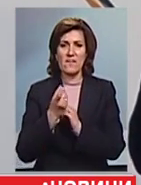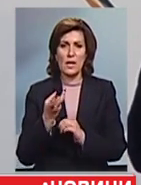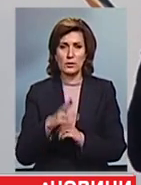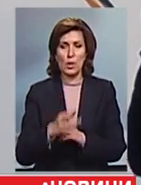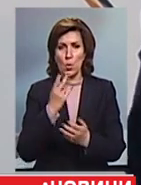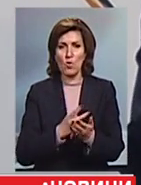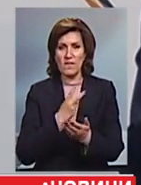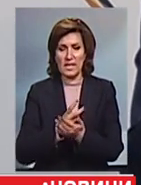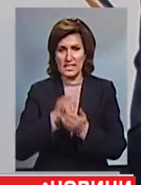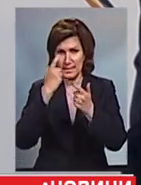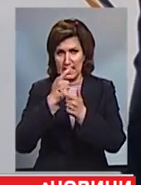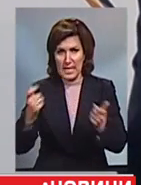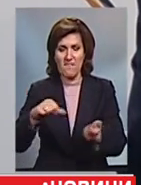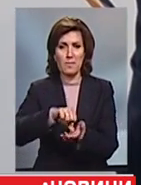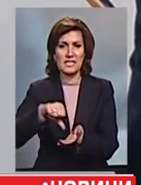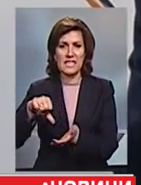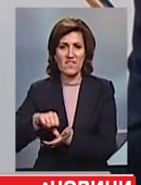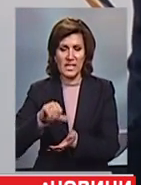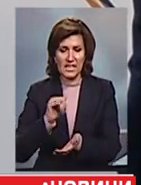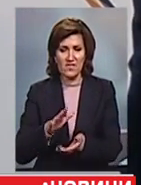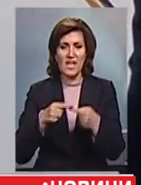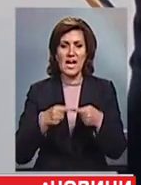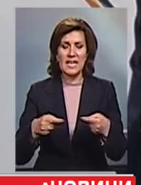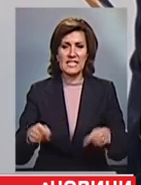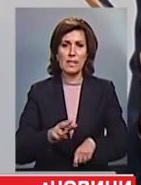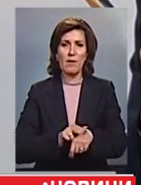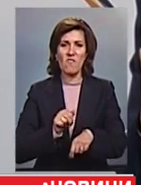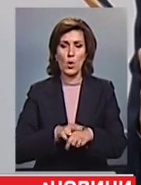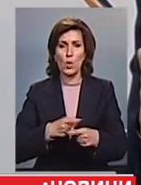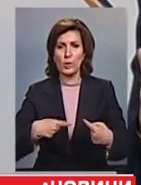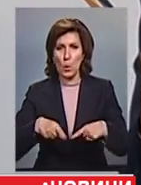з'являються у вигляді заяв представників різних правоохоронних органів –